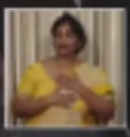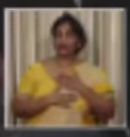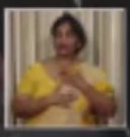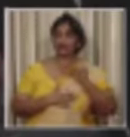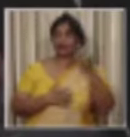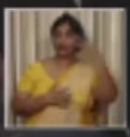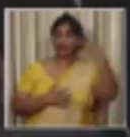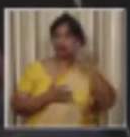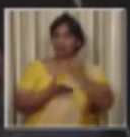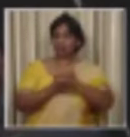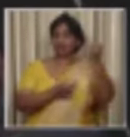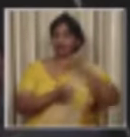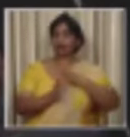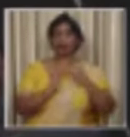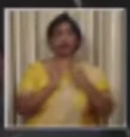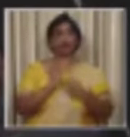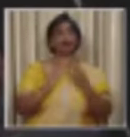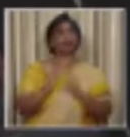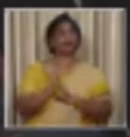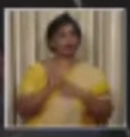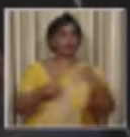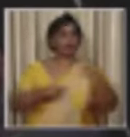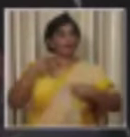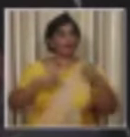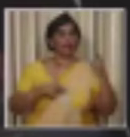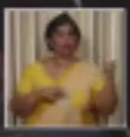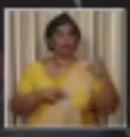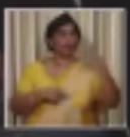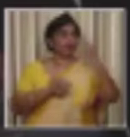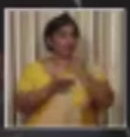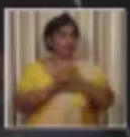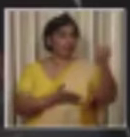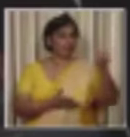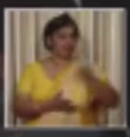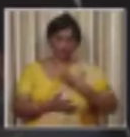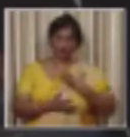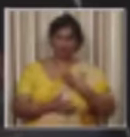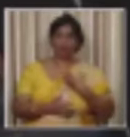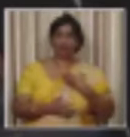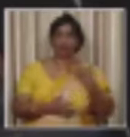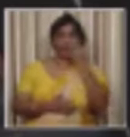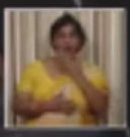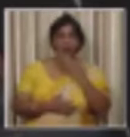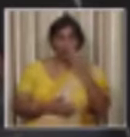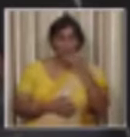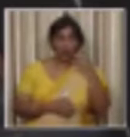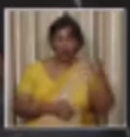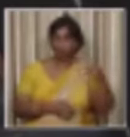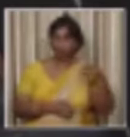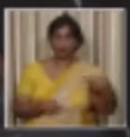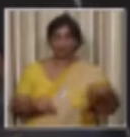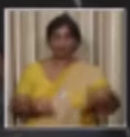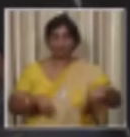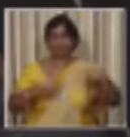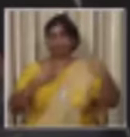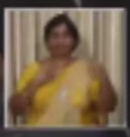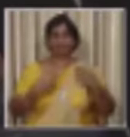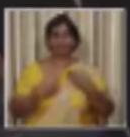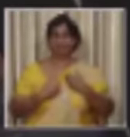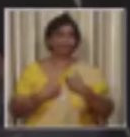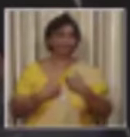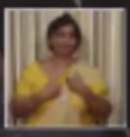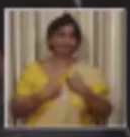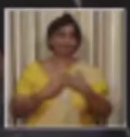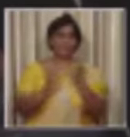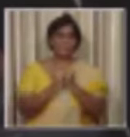24 වෙනිදා තමයි අපිට ලියුමක් ලැබුවේ ITN එකෙන් මෙන්න මෙහෙම විවාදයක් තියෙනවා කියලා. ඒ නිසා ඌරුනාම්බෙක් එක්ක විවාද කරන්න අපි